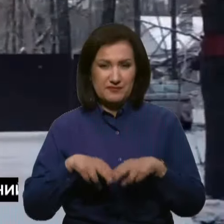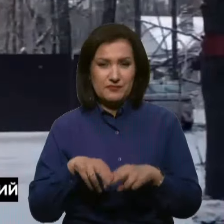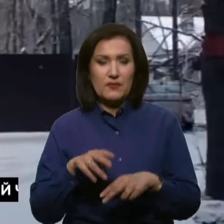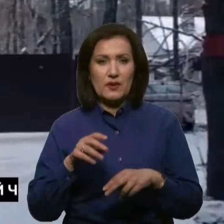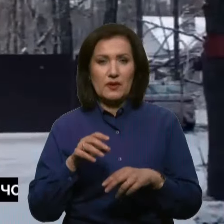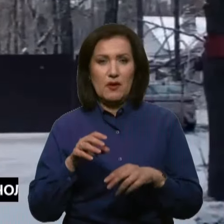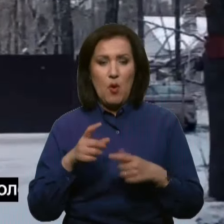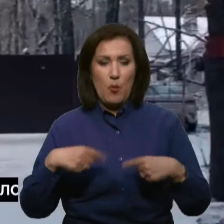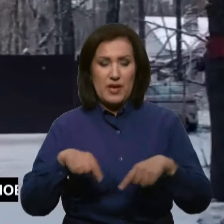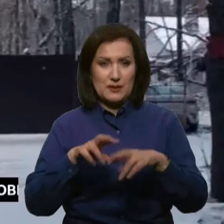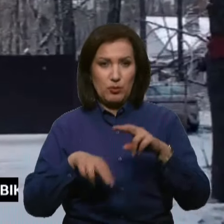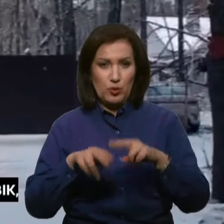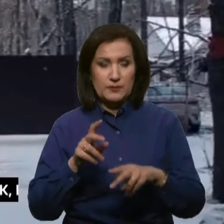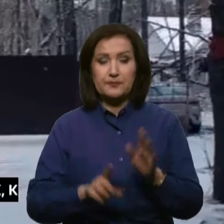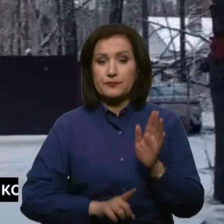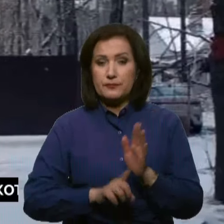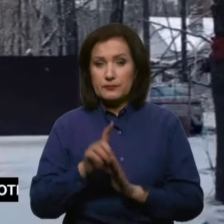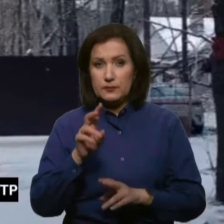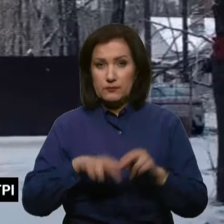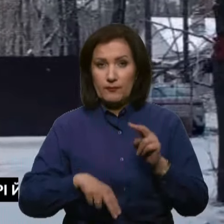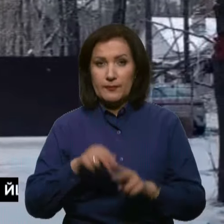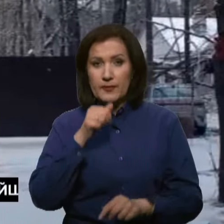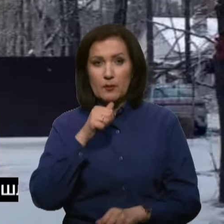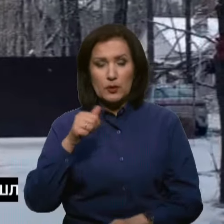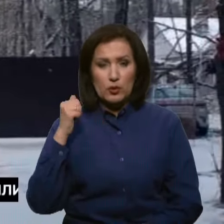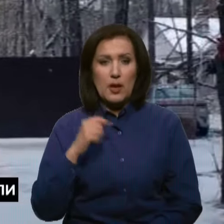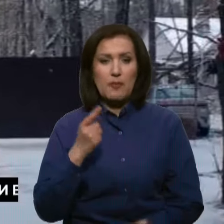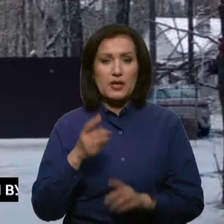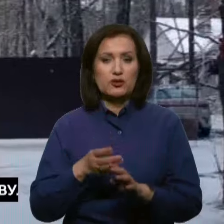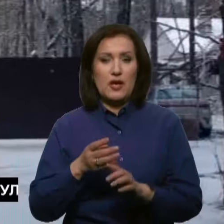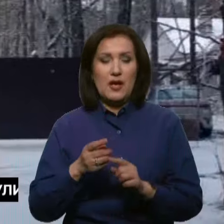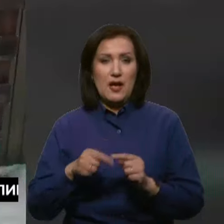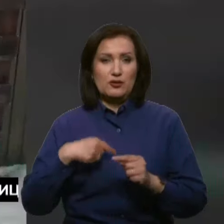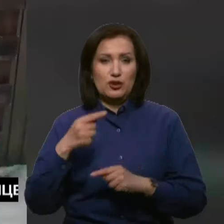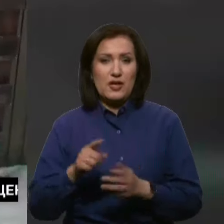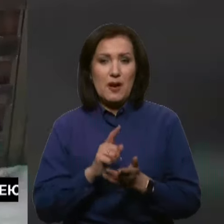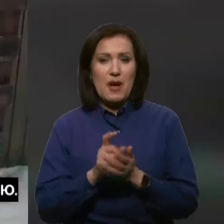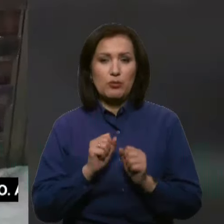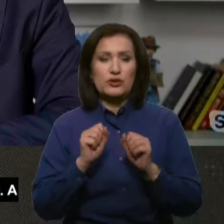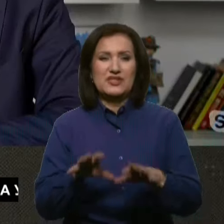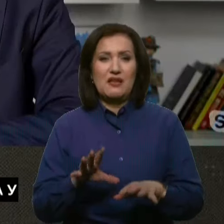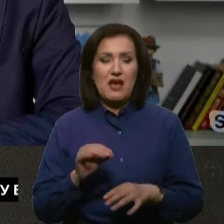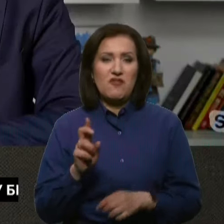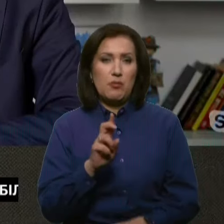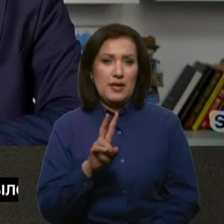будівництва. Там йдеться, що проєкт стартував минулого року, а перша черга має бути здана у березні.